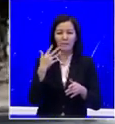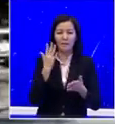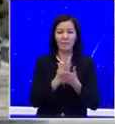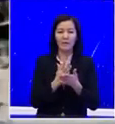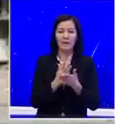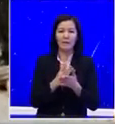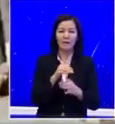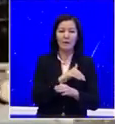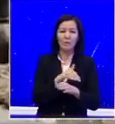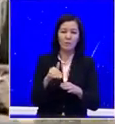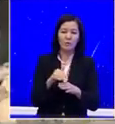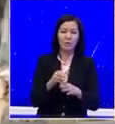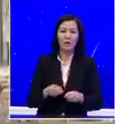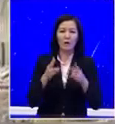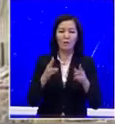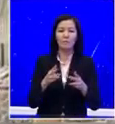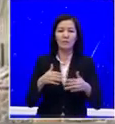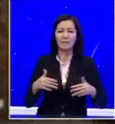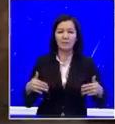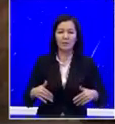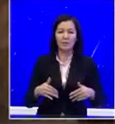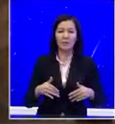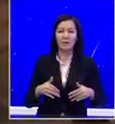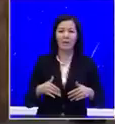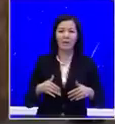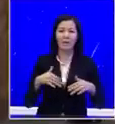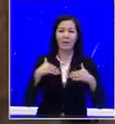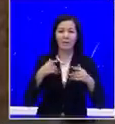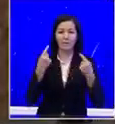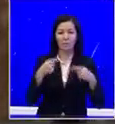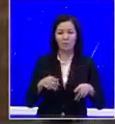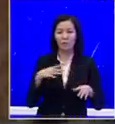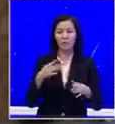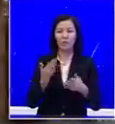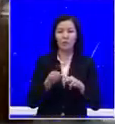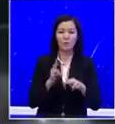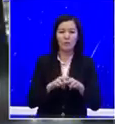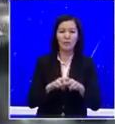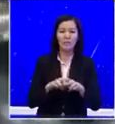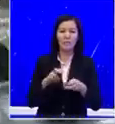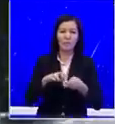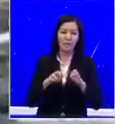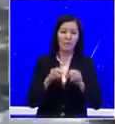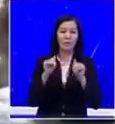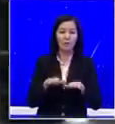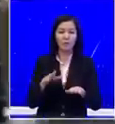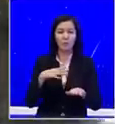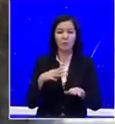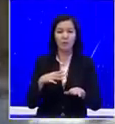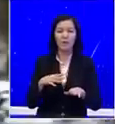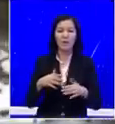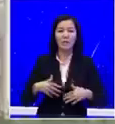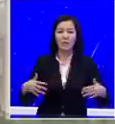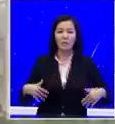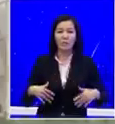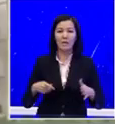қалған көшелерден қараусыз қалған жануарлар күйзеліске түскен дейді мамандар. Сондықтан елде бұл мәселені шешу үшін арнайы